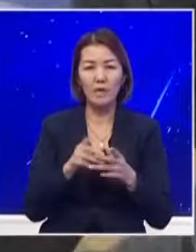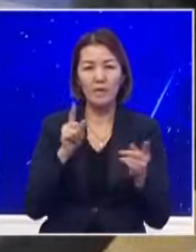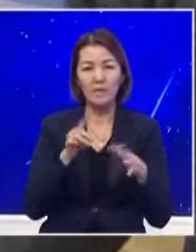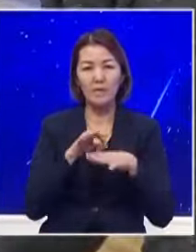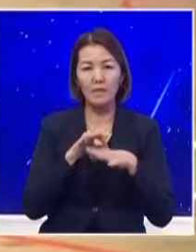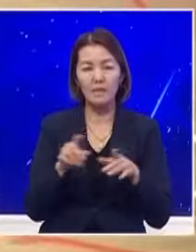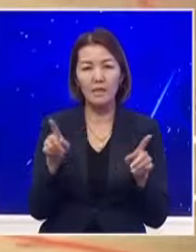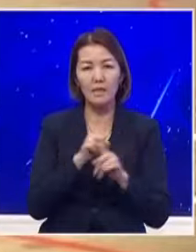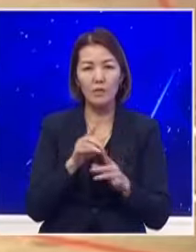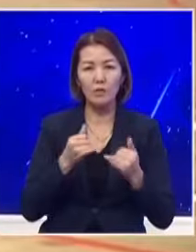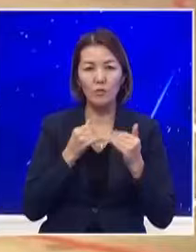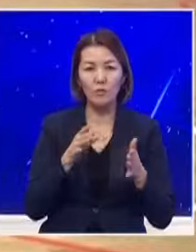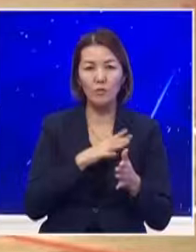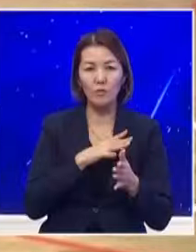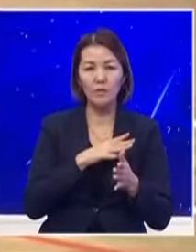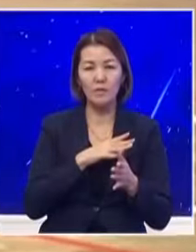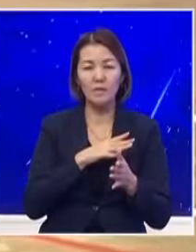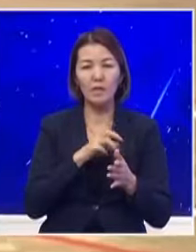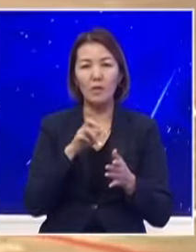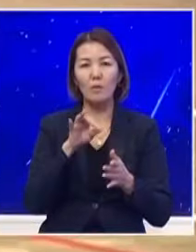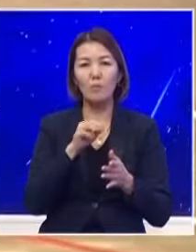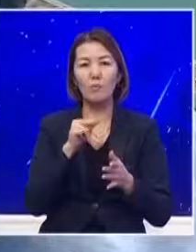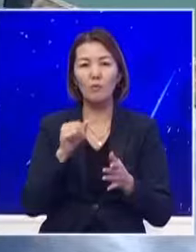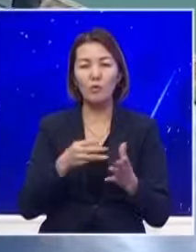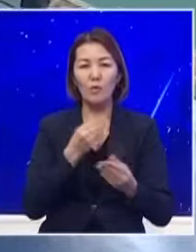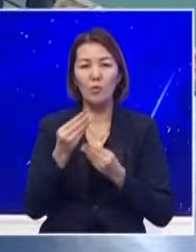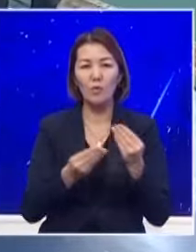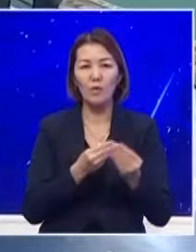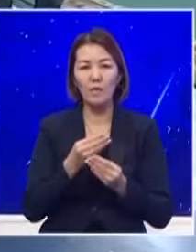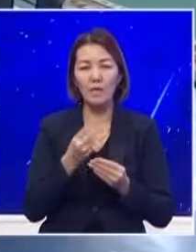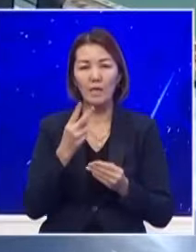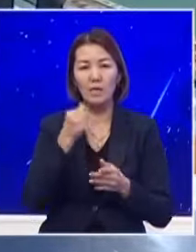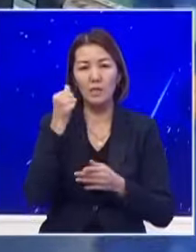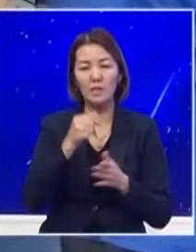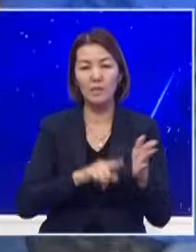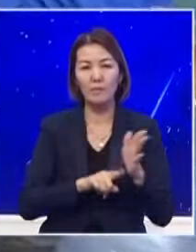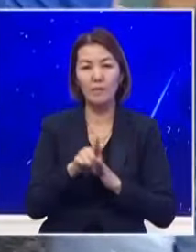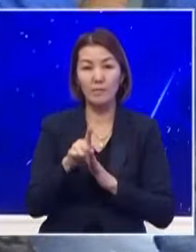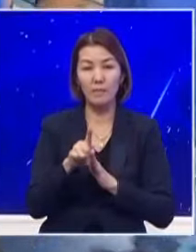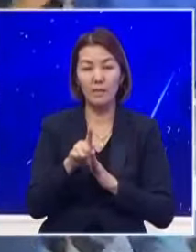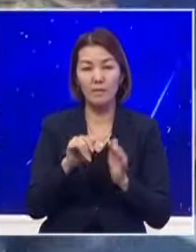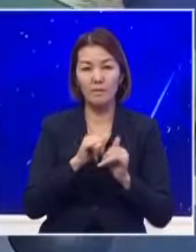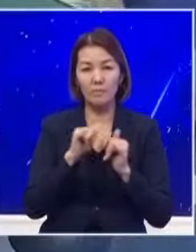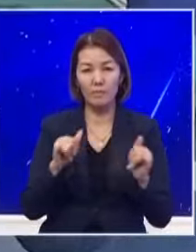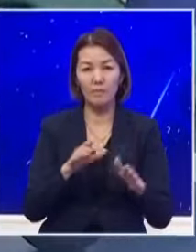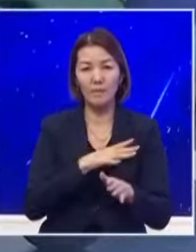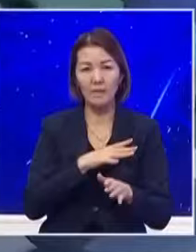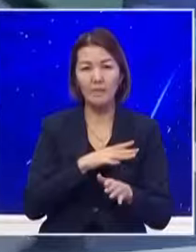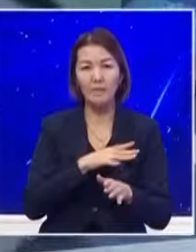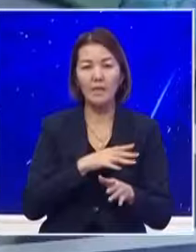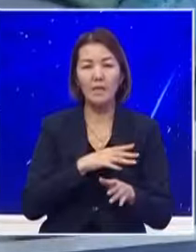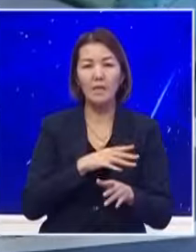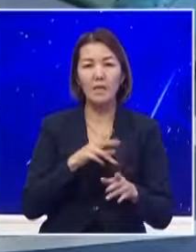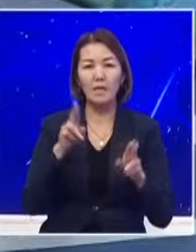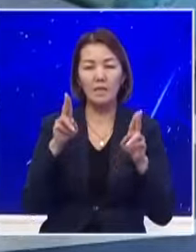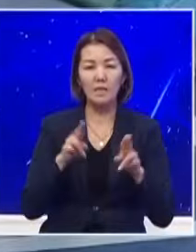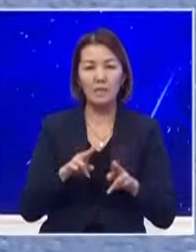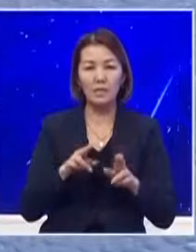алды. Ерекше құрмет көрсетті. Айта кетейік, ботча ойынын аймағымызда 2-ші жылдан бері 2 жыл бойы дамып келеді.